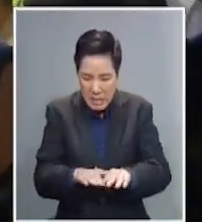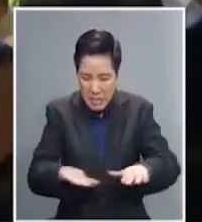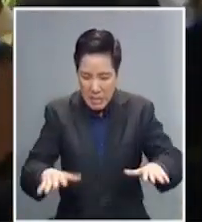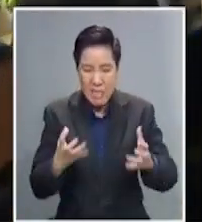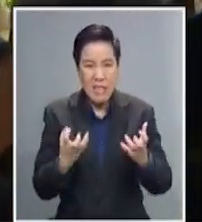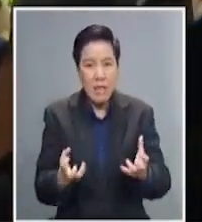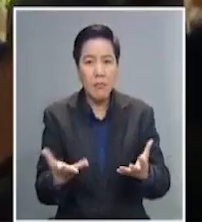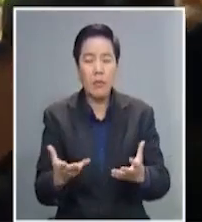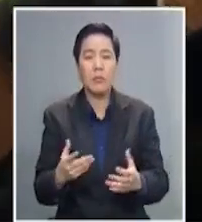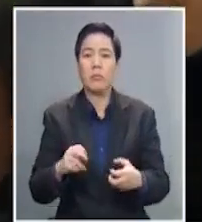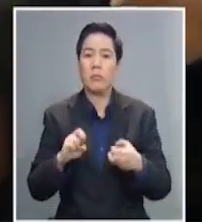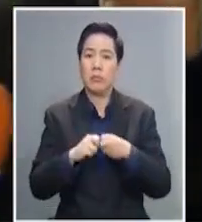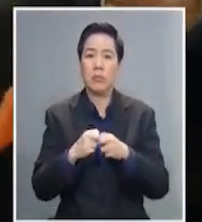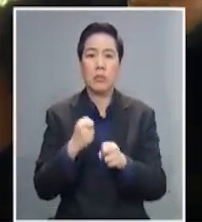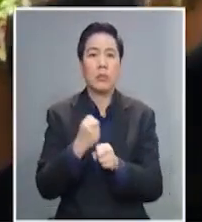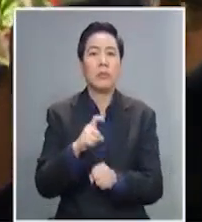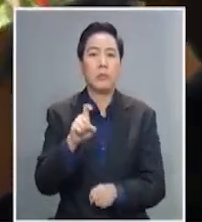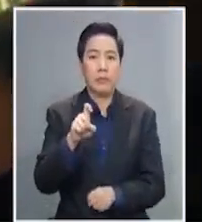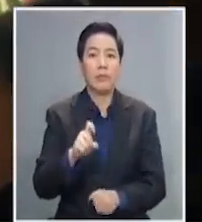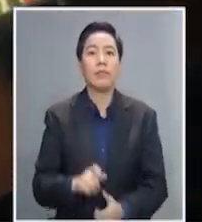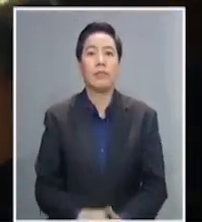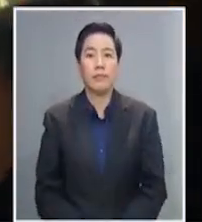ทำก็ไม่ได้